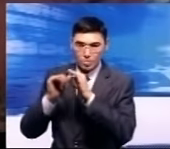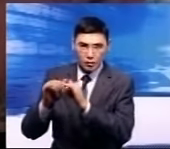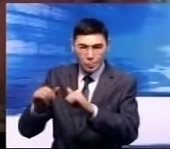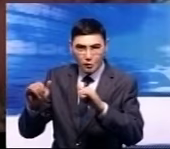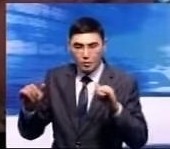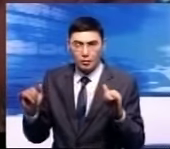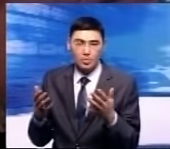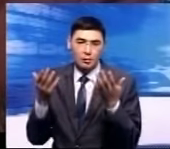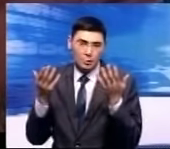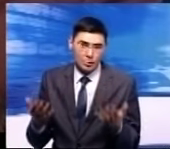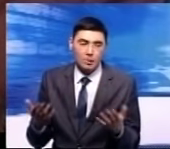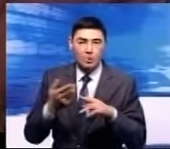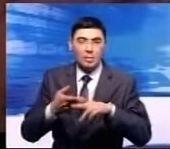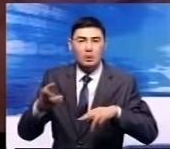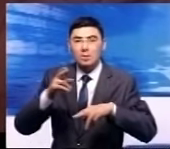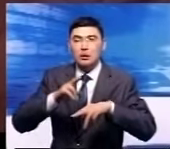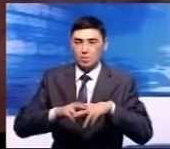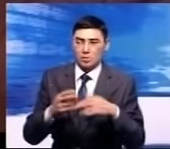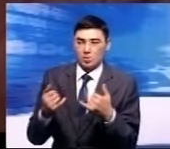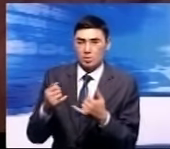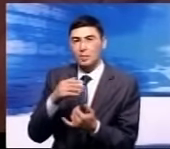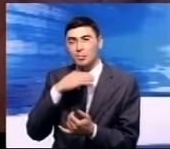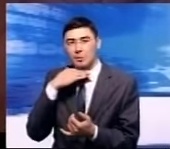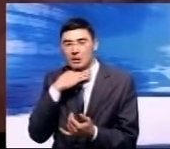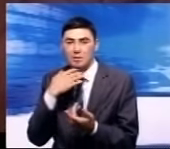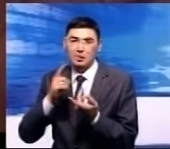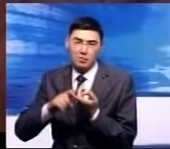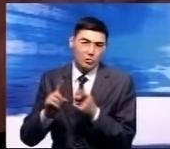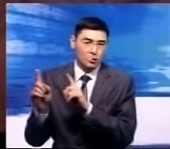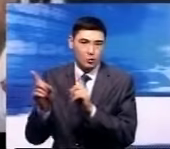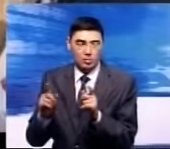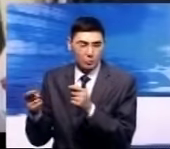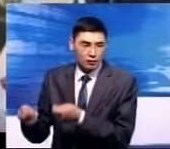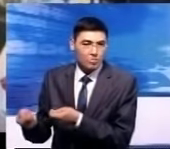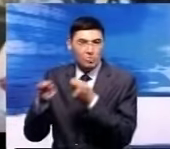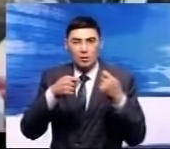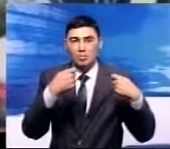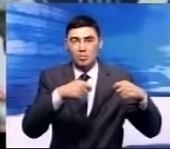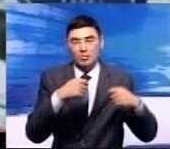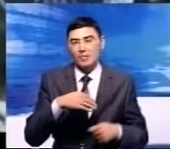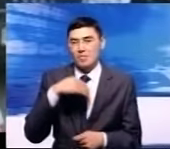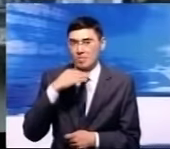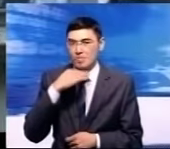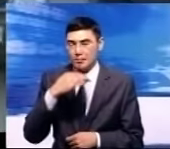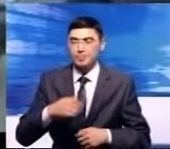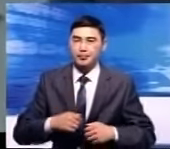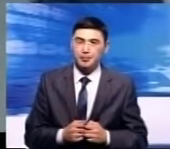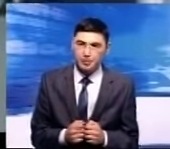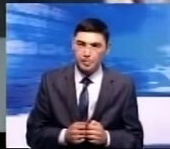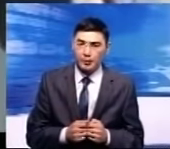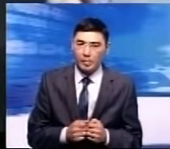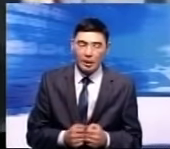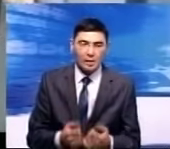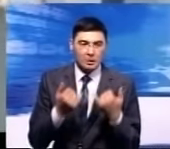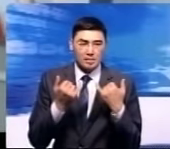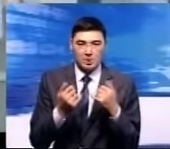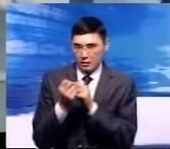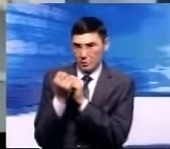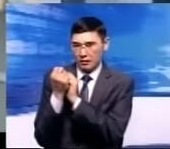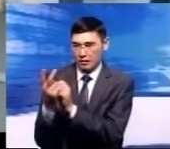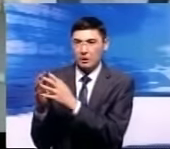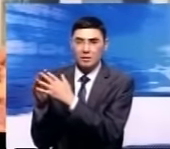скота. Поэтому у наших крестьян достаточно мясной продукции для горожан. Всего в ярмарке участвовали 12 сельских